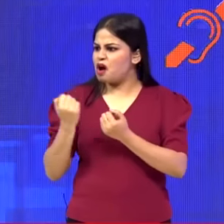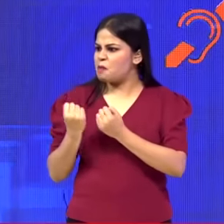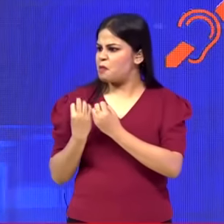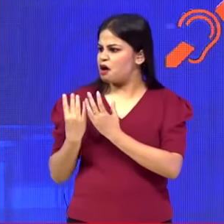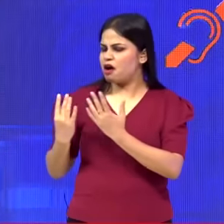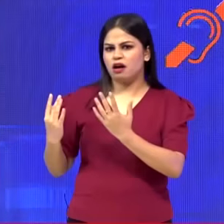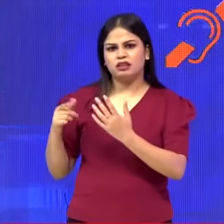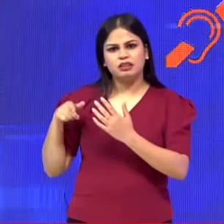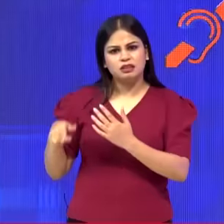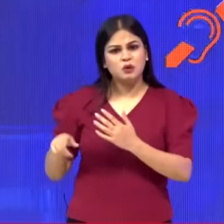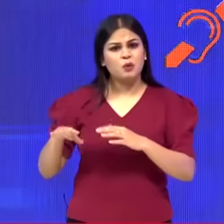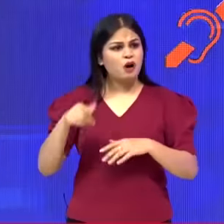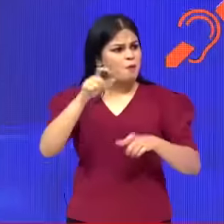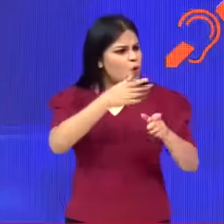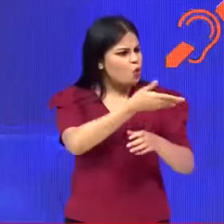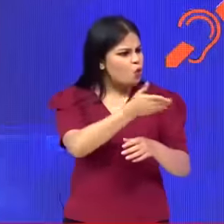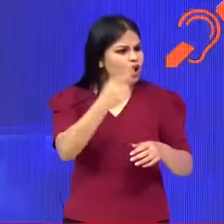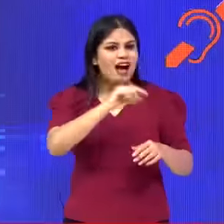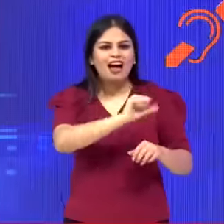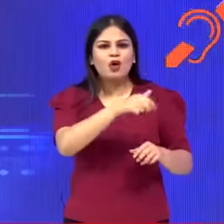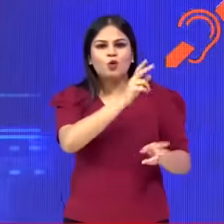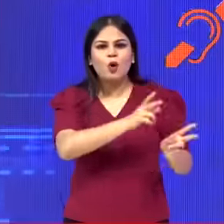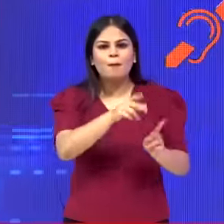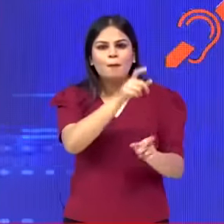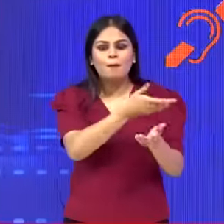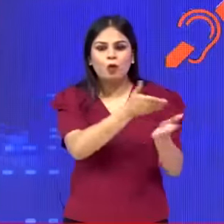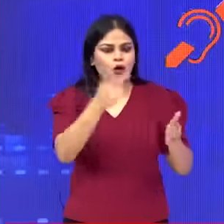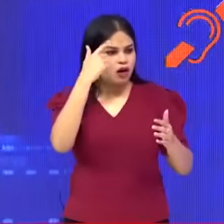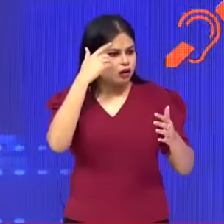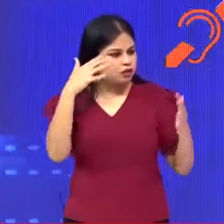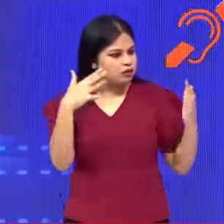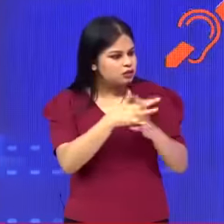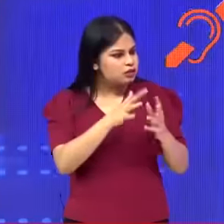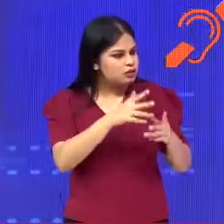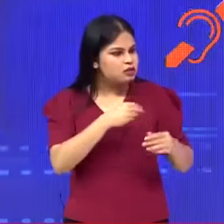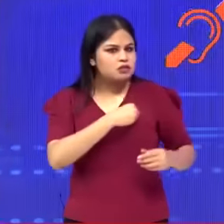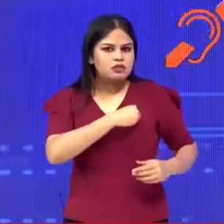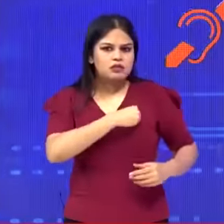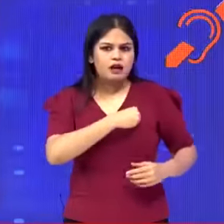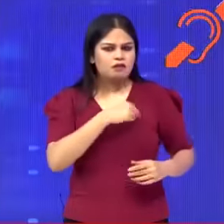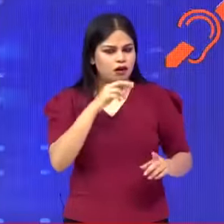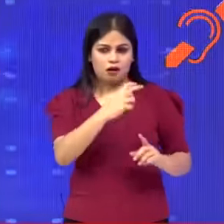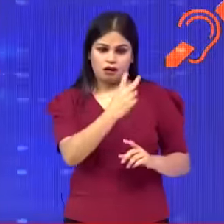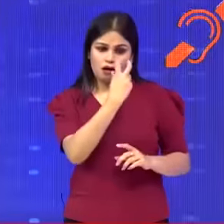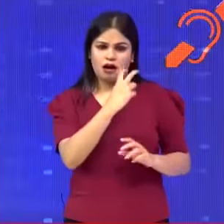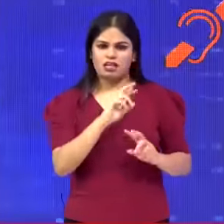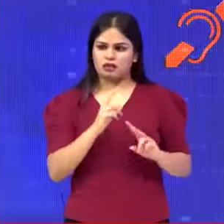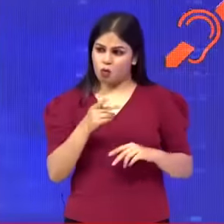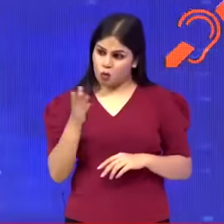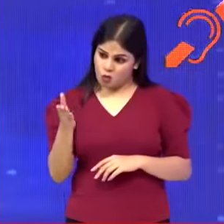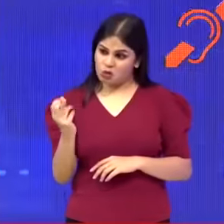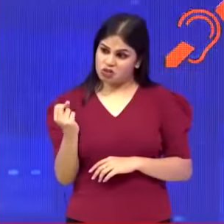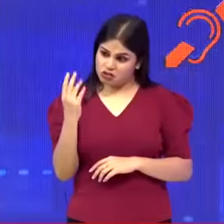नो, इनकन्वीनियंस टू अदर पीपल, तो उनके लुक भी आते हैं कि अच्छा बेटा स्टार बन